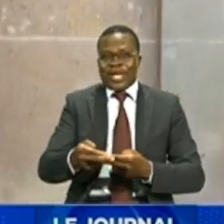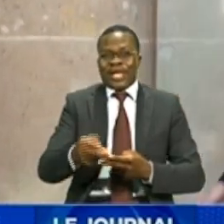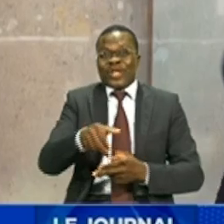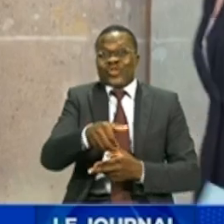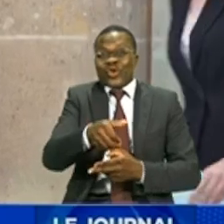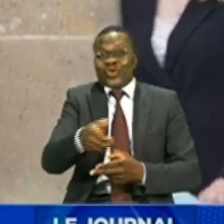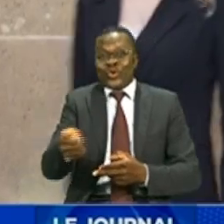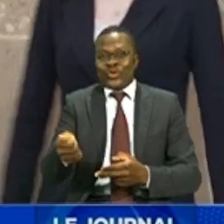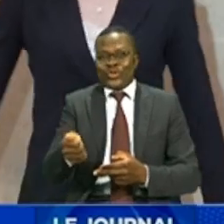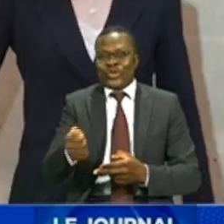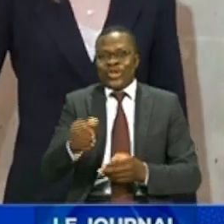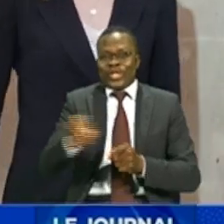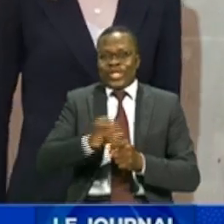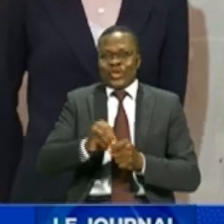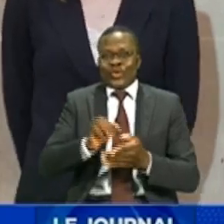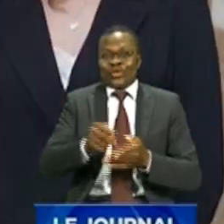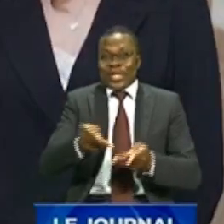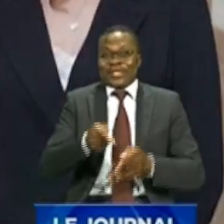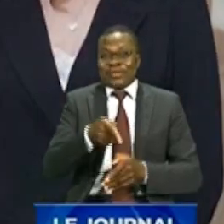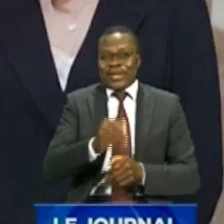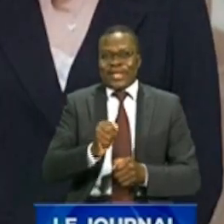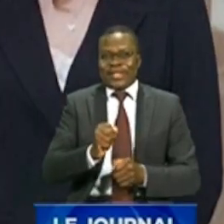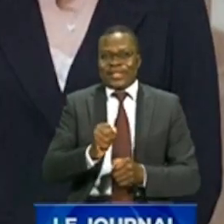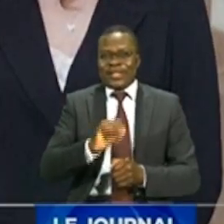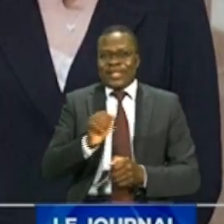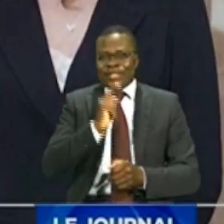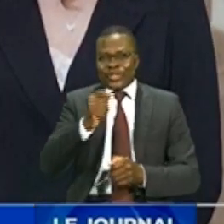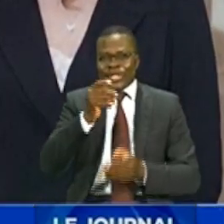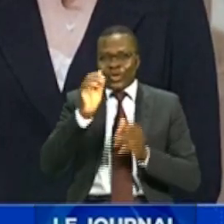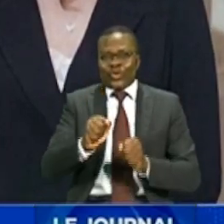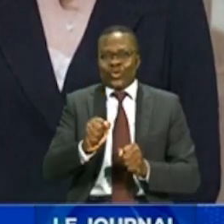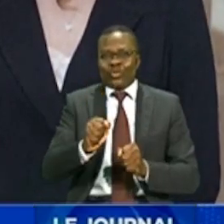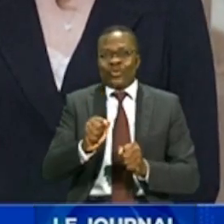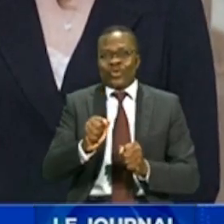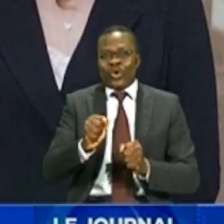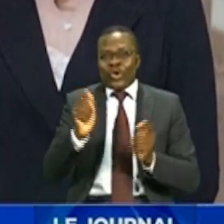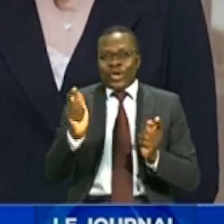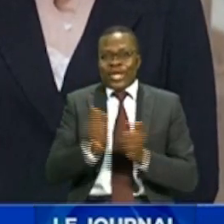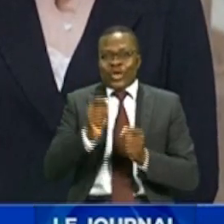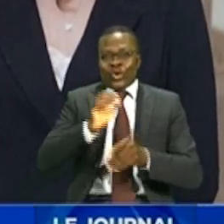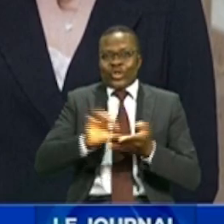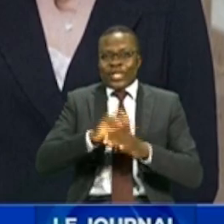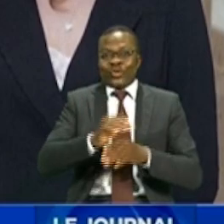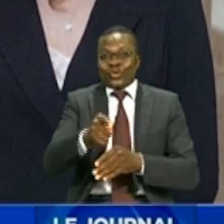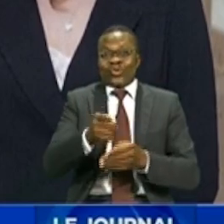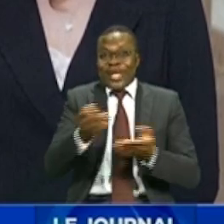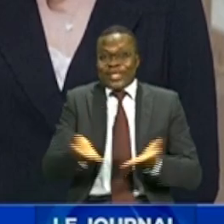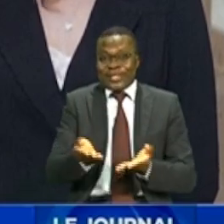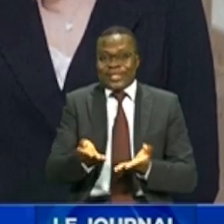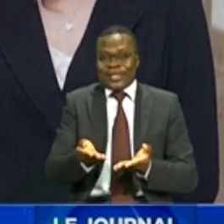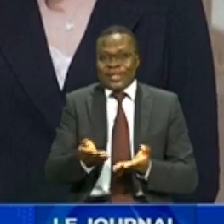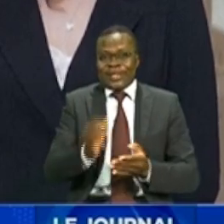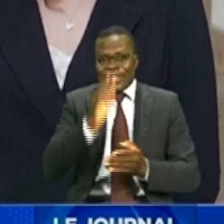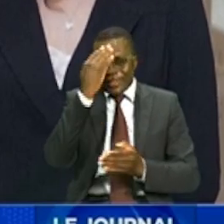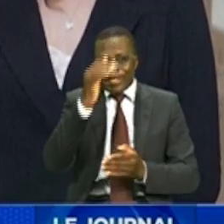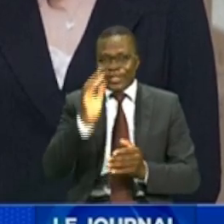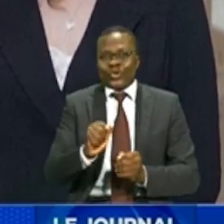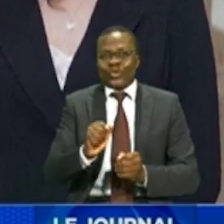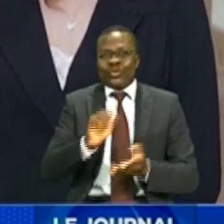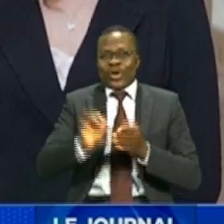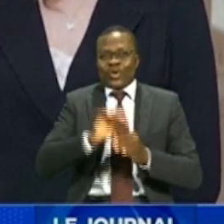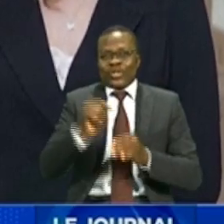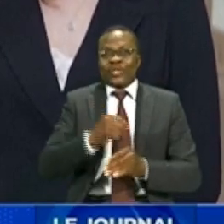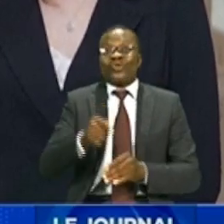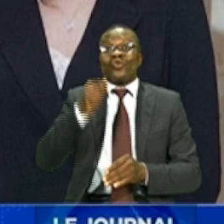Prisca Thévenot qui occupait ce poste. Si je sais que nous pouvons compter sur toi ici, sache que tu pourras compter sur